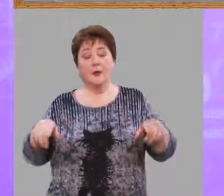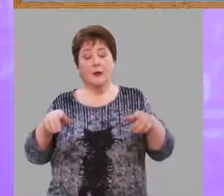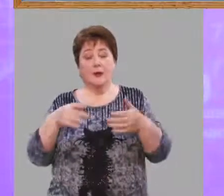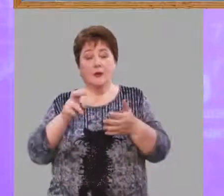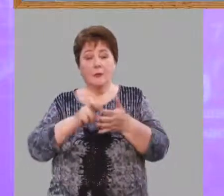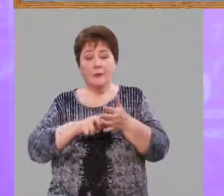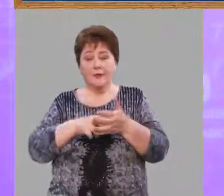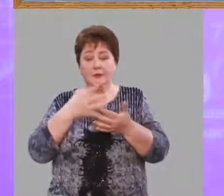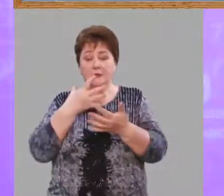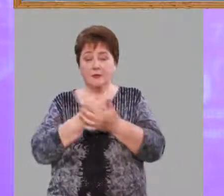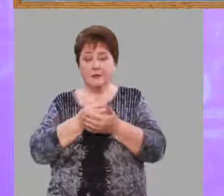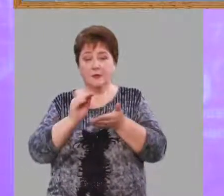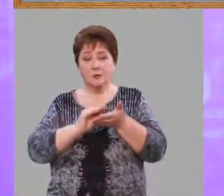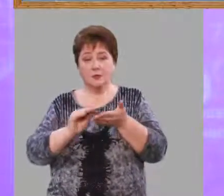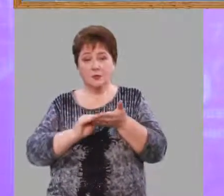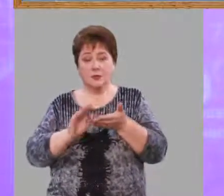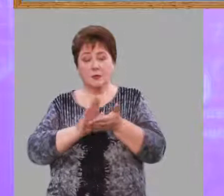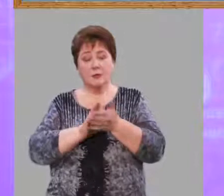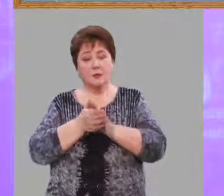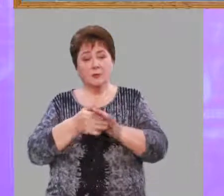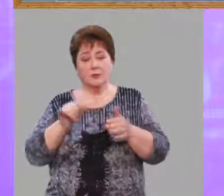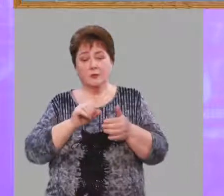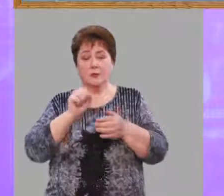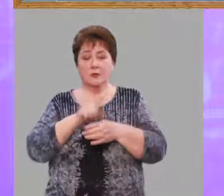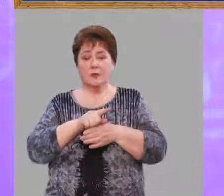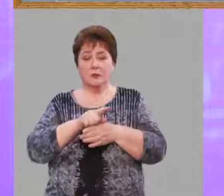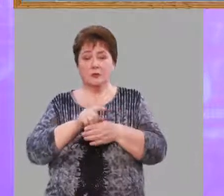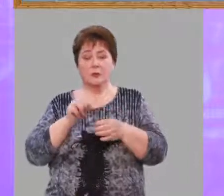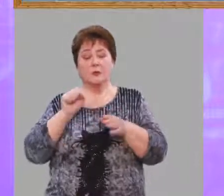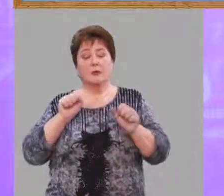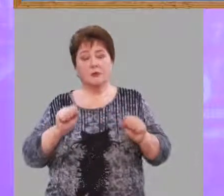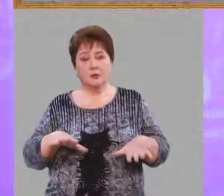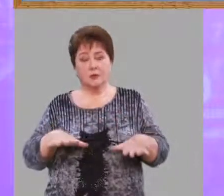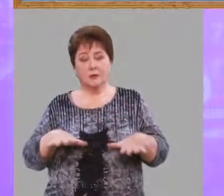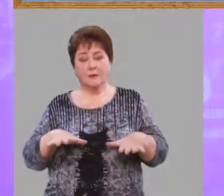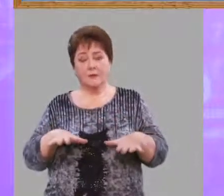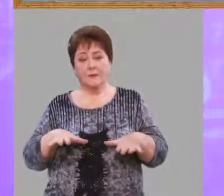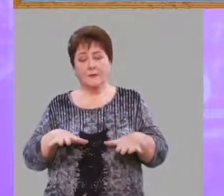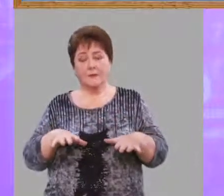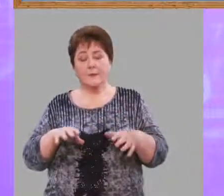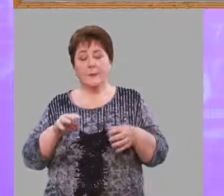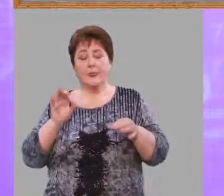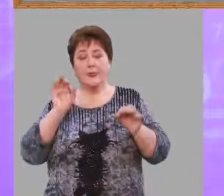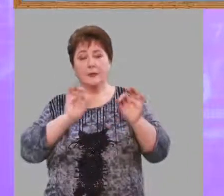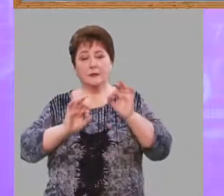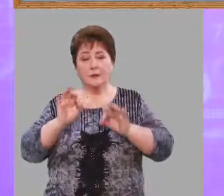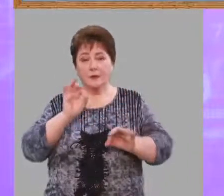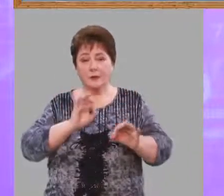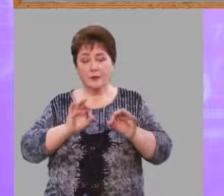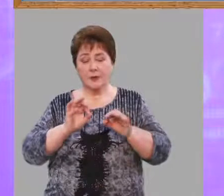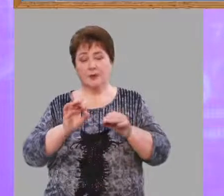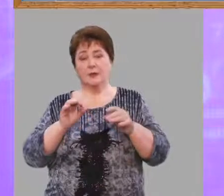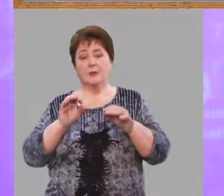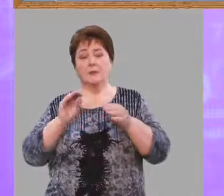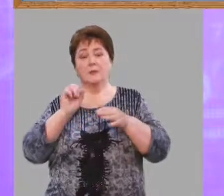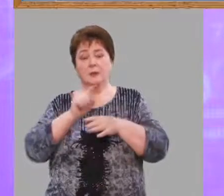Сравните свою запись условия задачи и решения с оформлением задачи на экране.